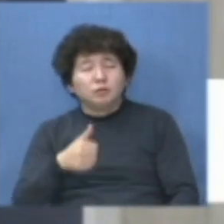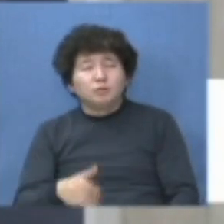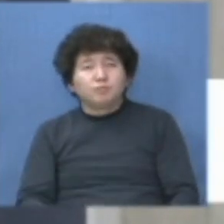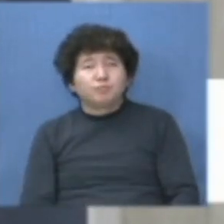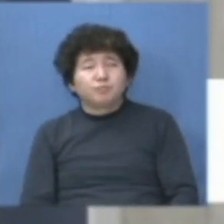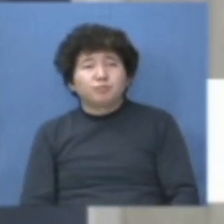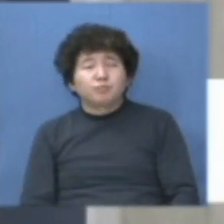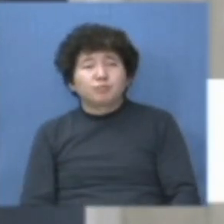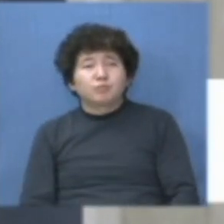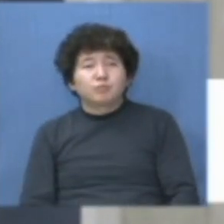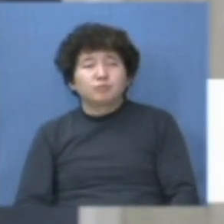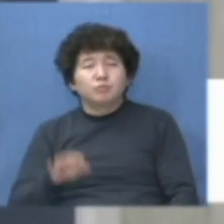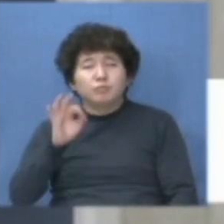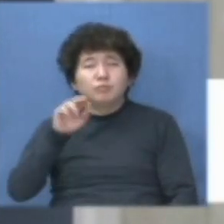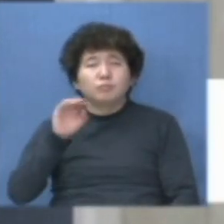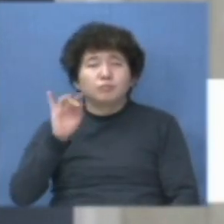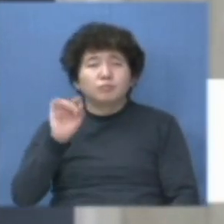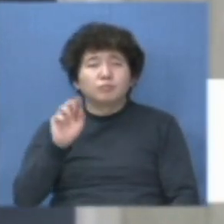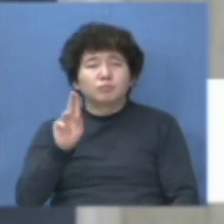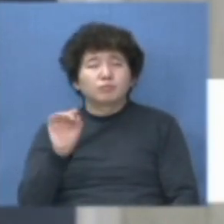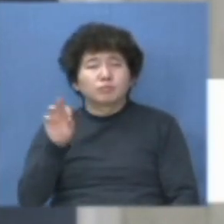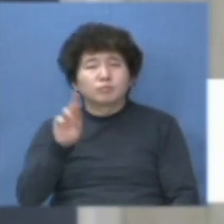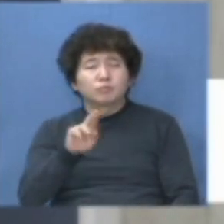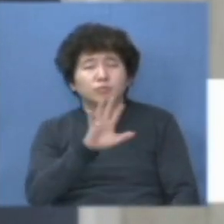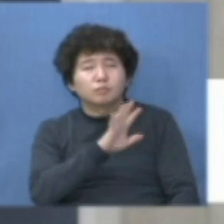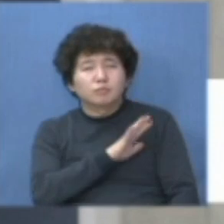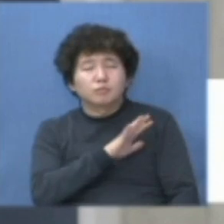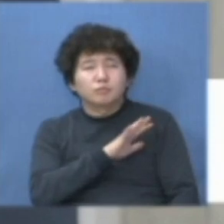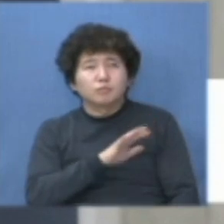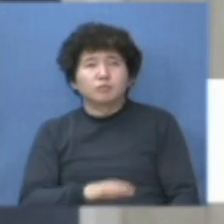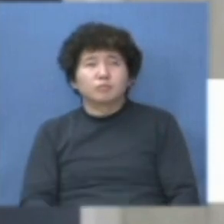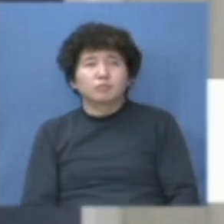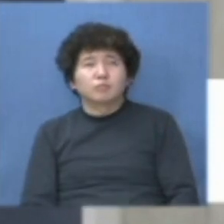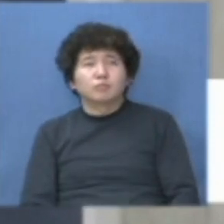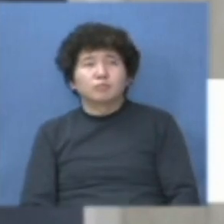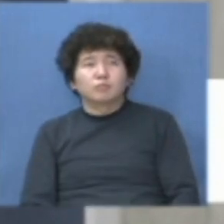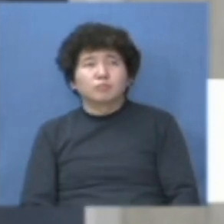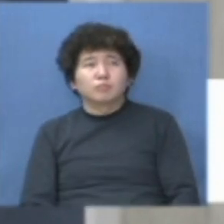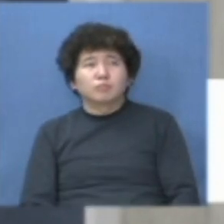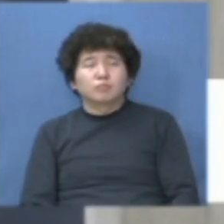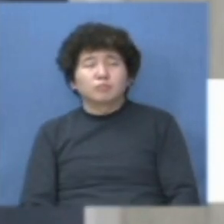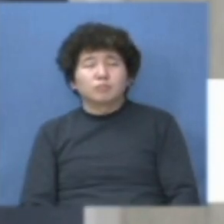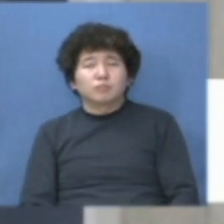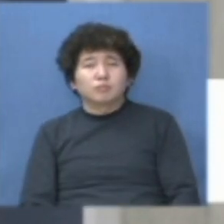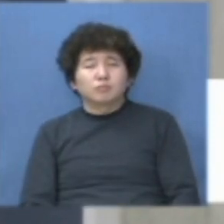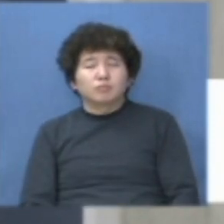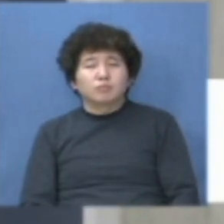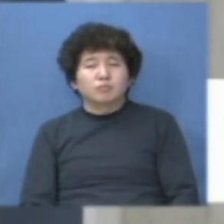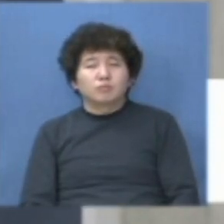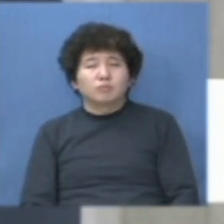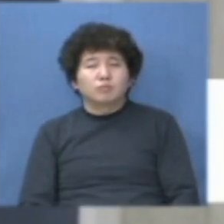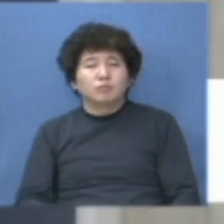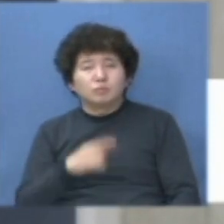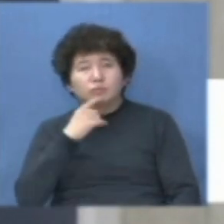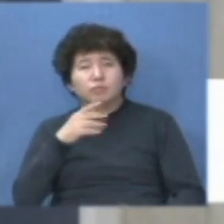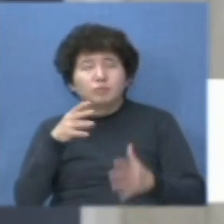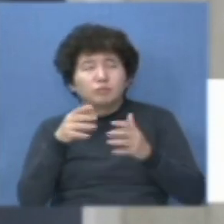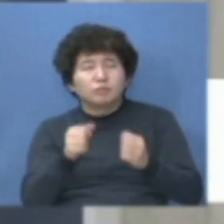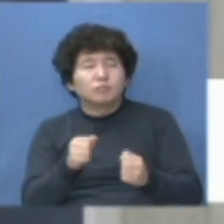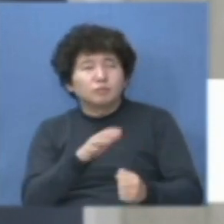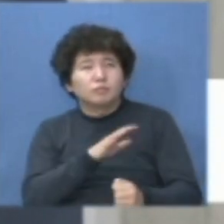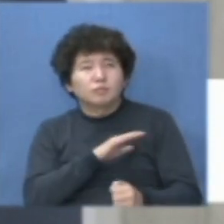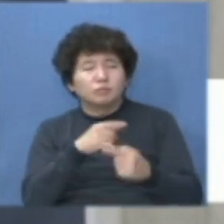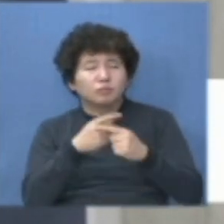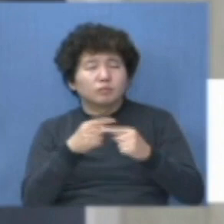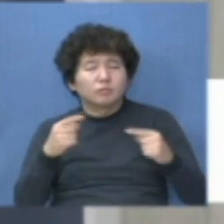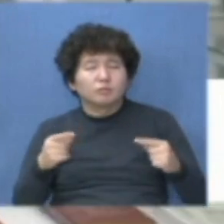ұйымдасқан топ-тостау операциясы іске асырылды. Ал бұл азаматтардың мақсаты билікті күшпен басып алу еді. Ұсталғаннан кейін олардан түрлі жарылғыш заттар мен